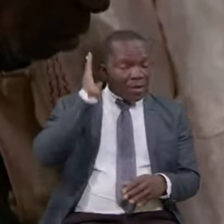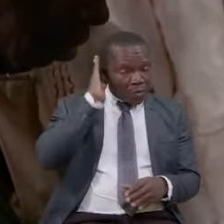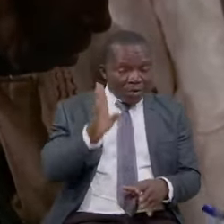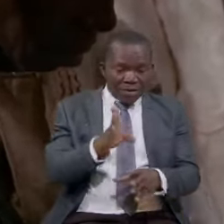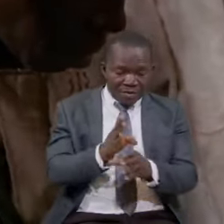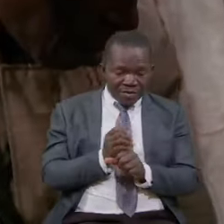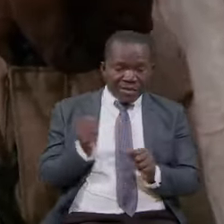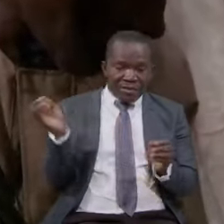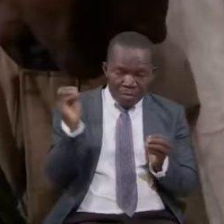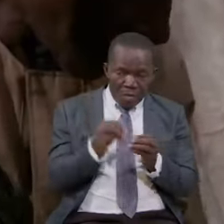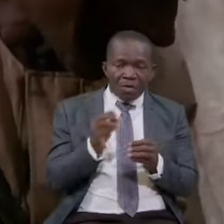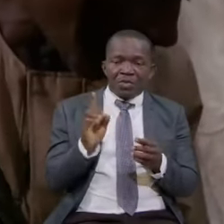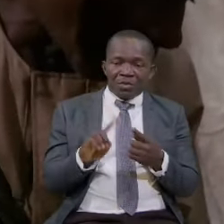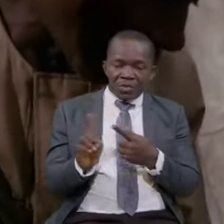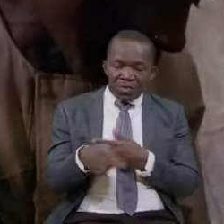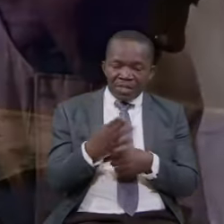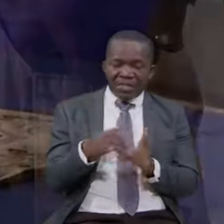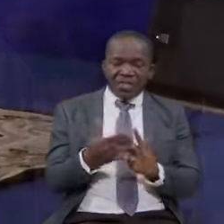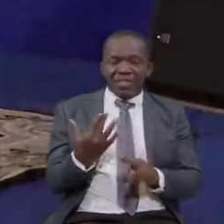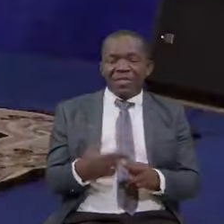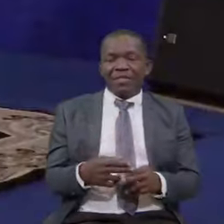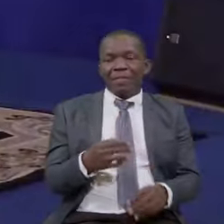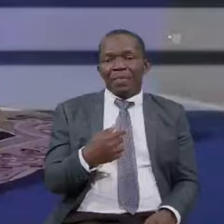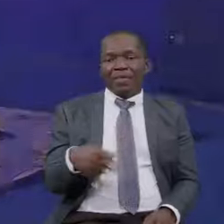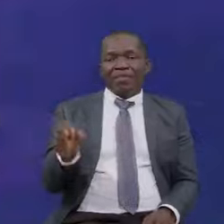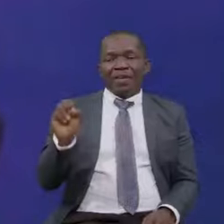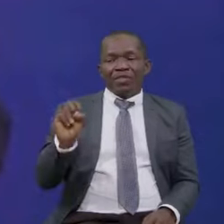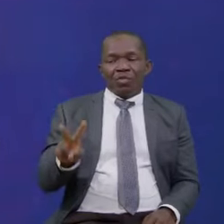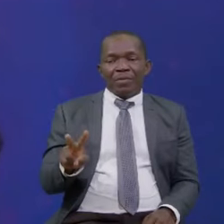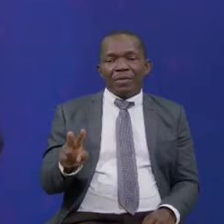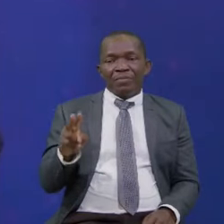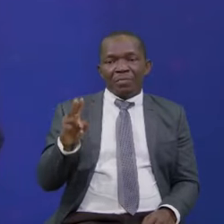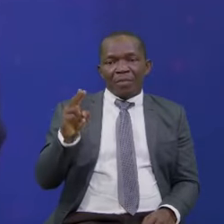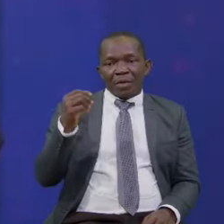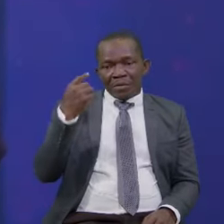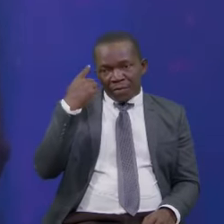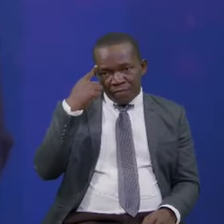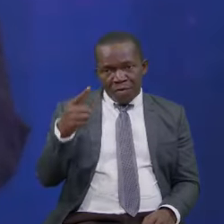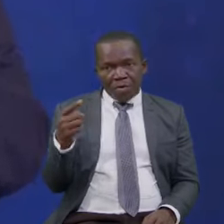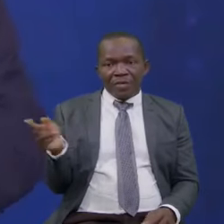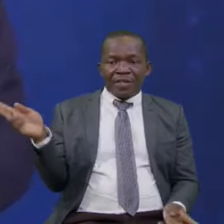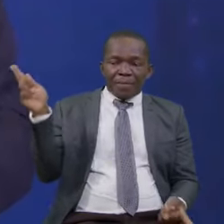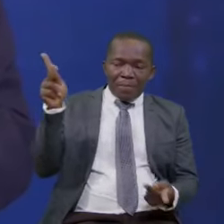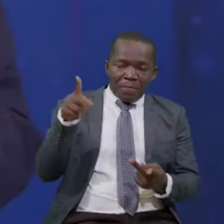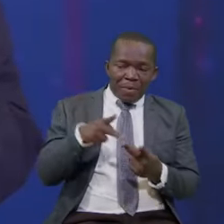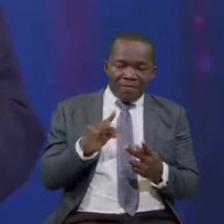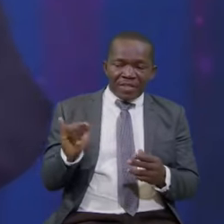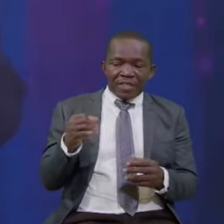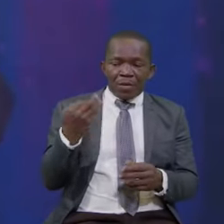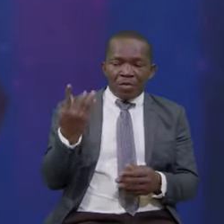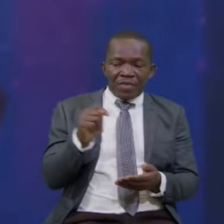verset 12 verset 3 pour le perfectionnement des saints en vue de l'œuvre du